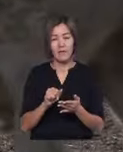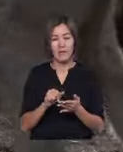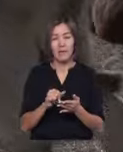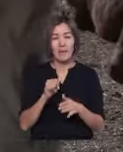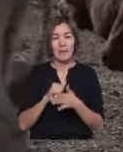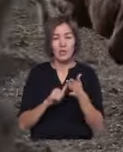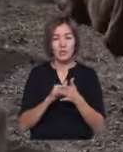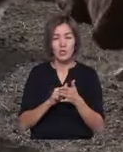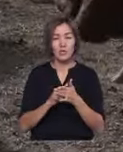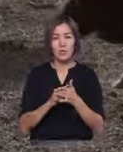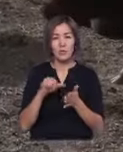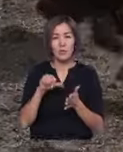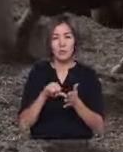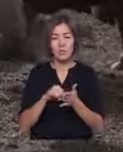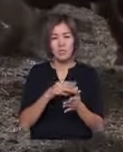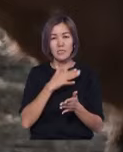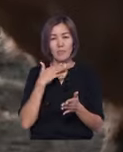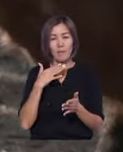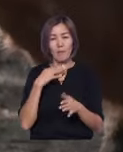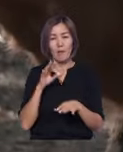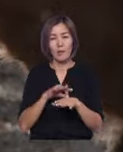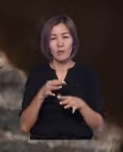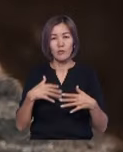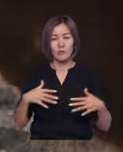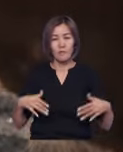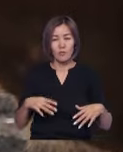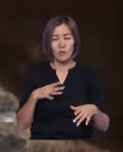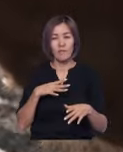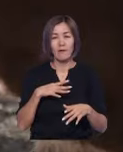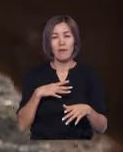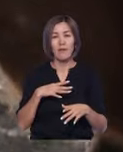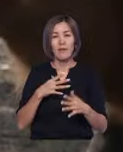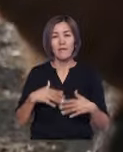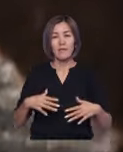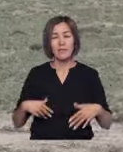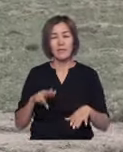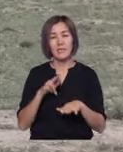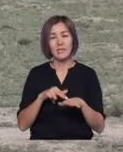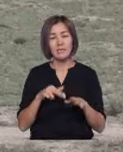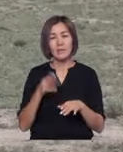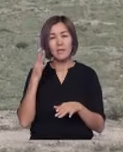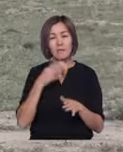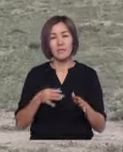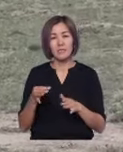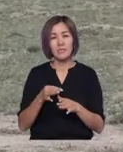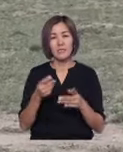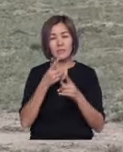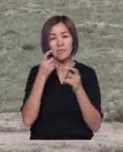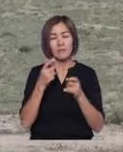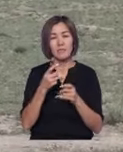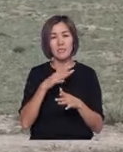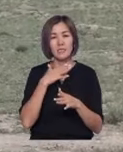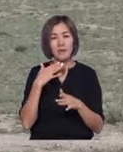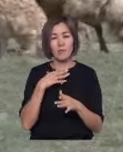причина заболевания – участие в забое больного животного. В территориальной ветеринарной инспекции по Алматинской области сообщили, что